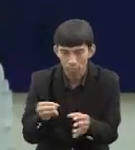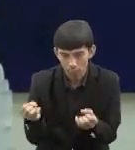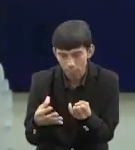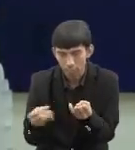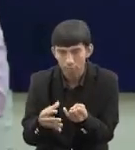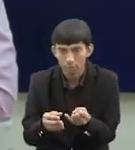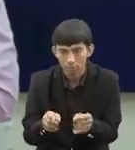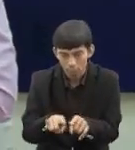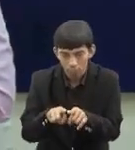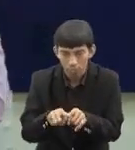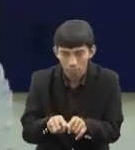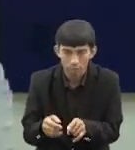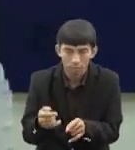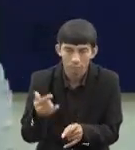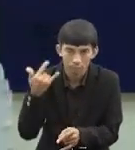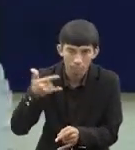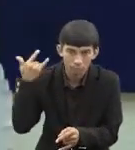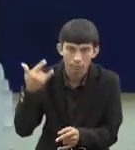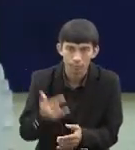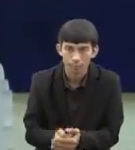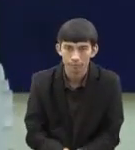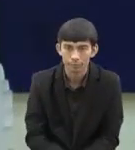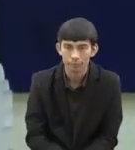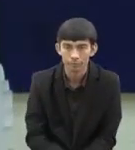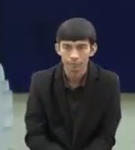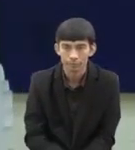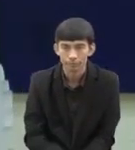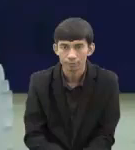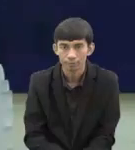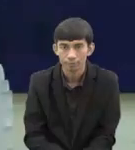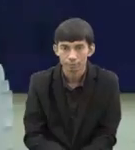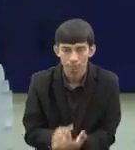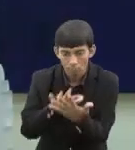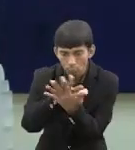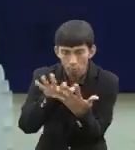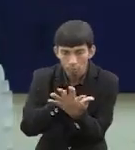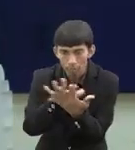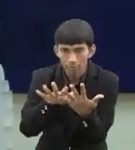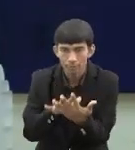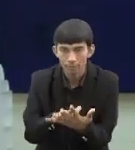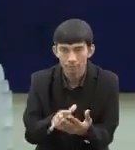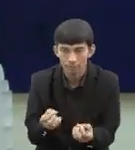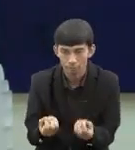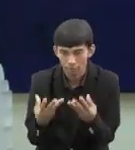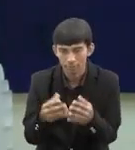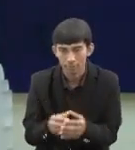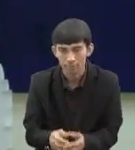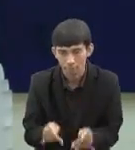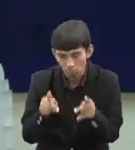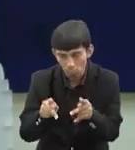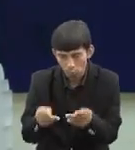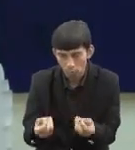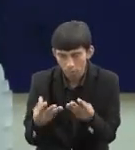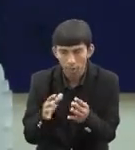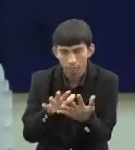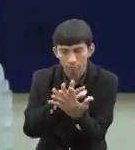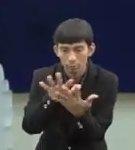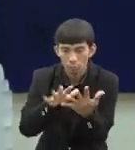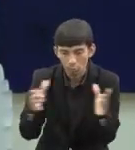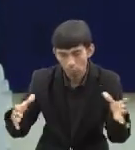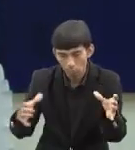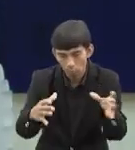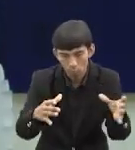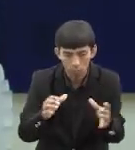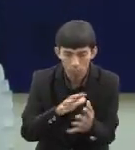tà. Con xin lại bình thà mùn mí ạ. Chà ơn á. Lúc nơi chà ơn rồi mô lập đông khí á.